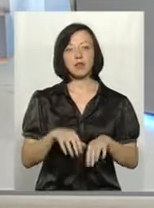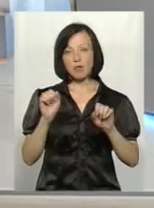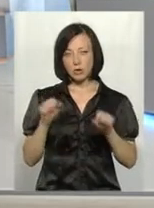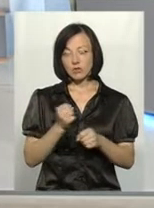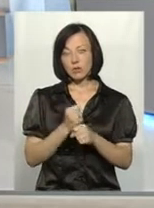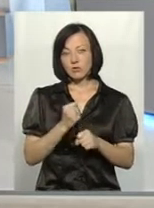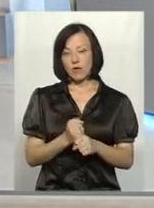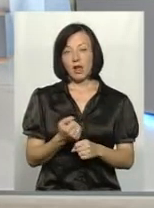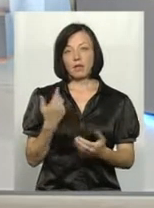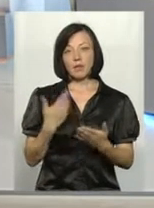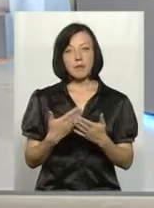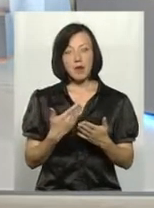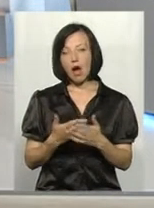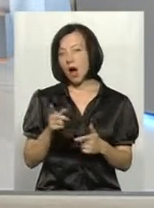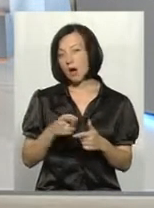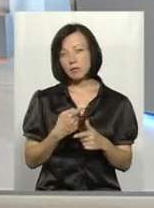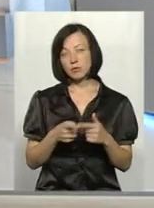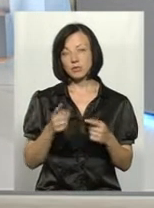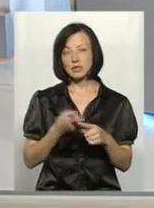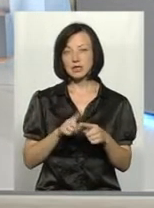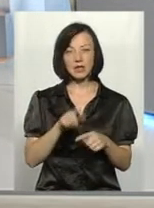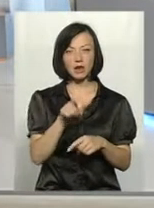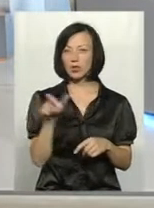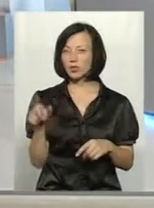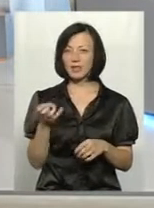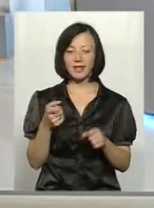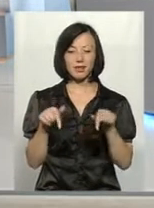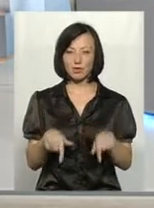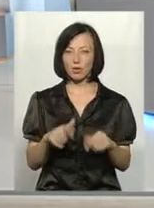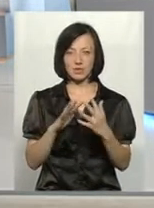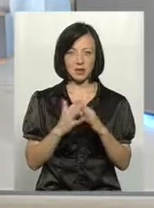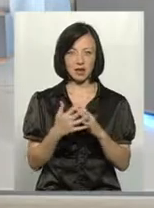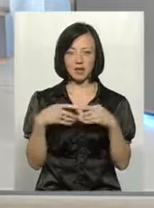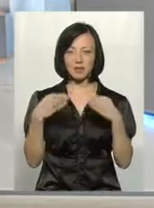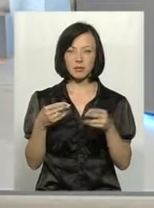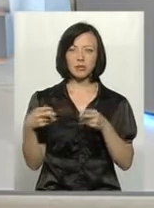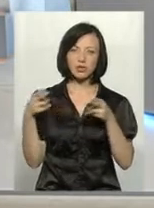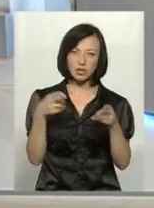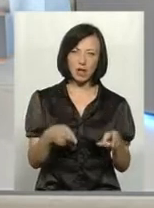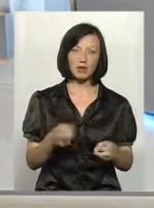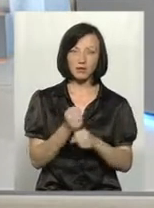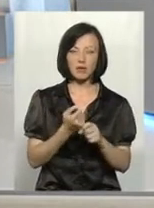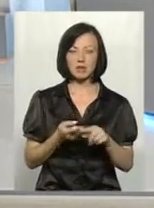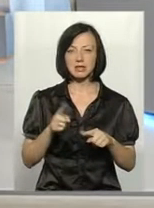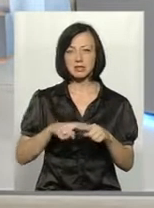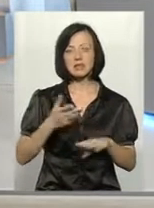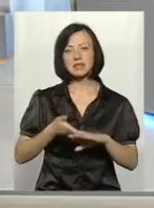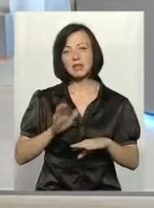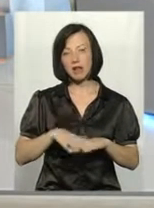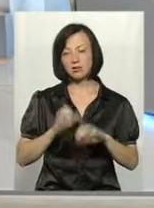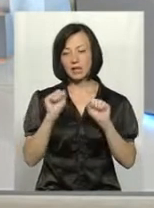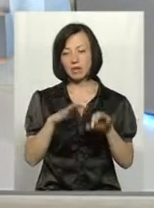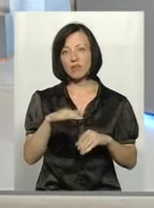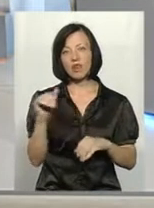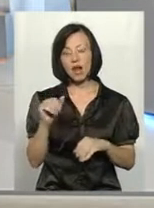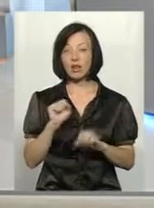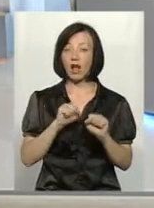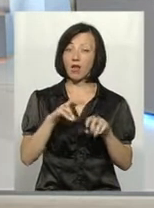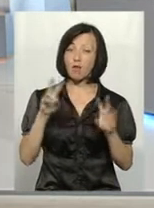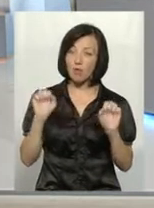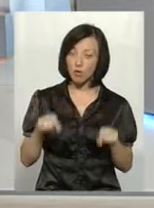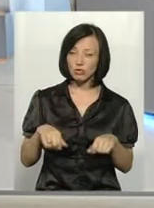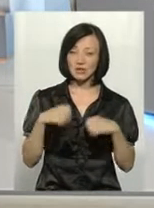працювати, хай працює. Але це, як правило, люди не з цього села. І їм доїжджати, обробляти, це дуже складно. Вони здають в оренду, але вони можуть